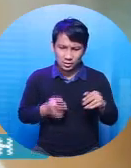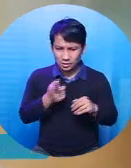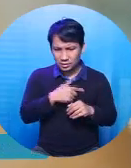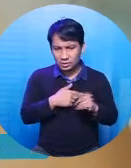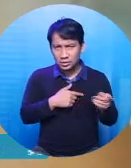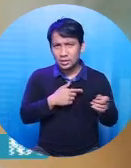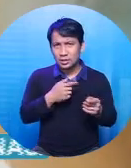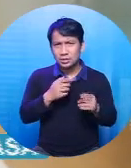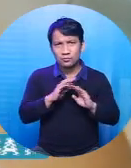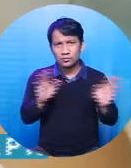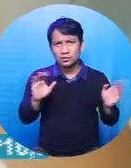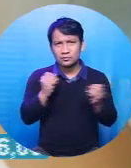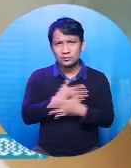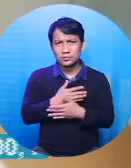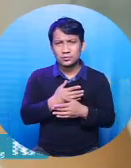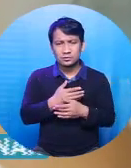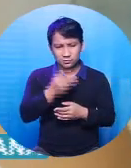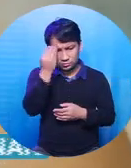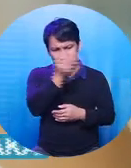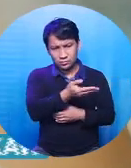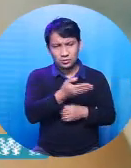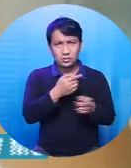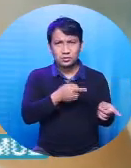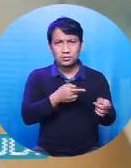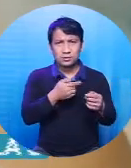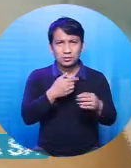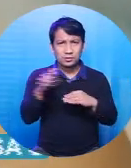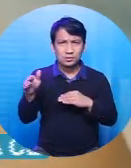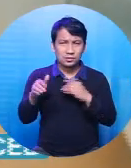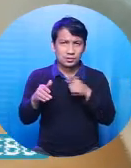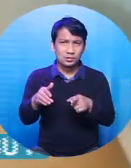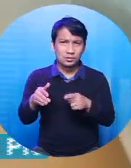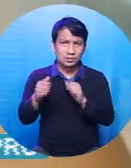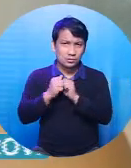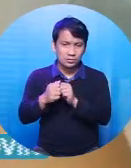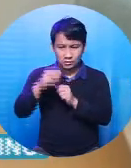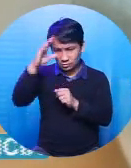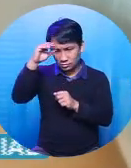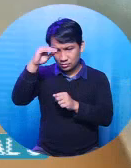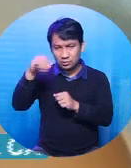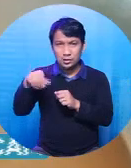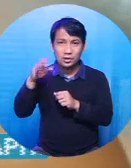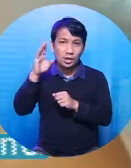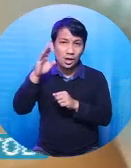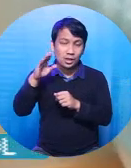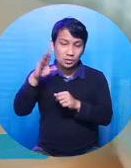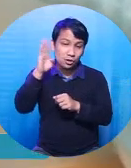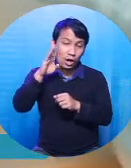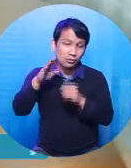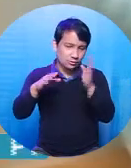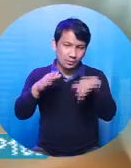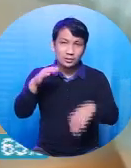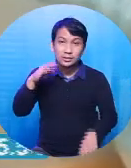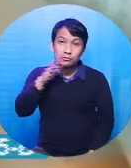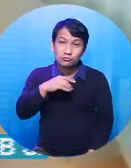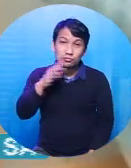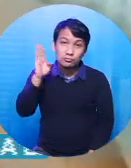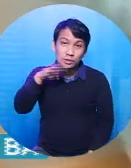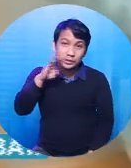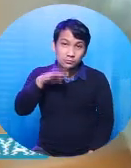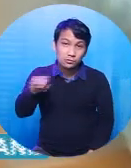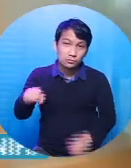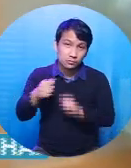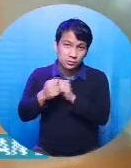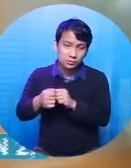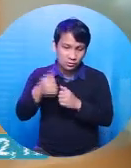be. Di ba sabi ko, mag-love kayo lagi ni Kuya mo at saka magsabi kayo ng totoo. Tapos pag tumatawagan